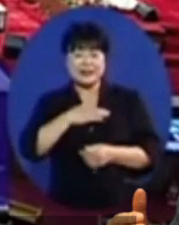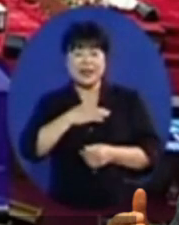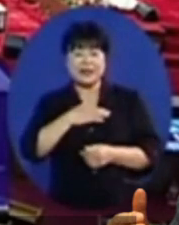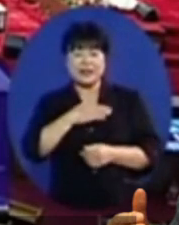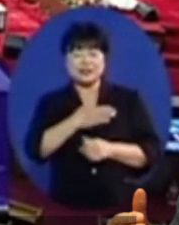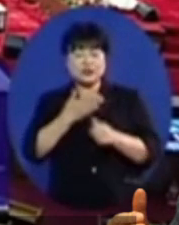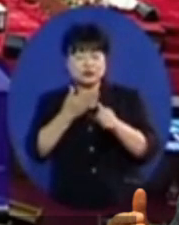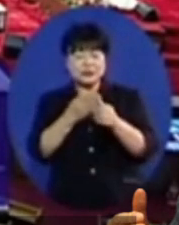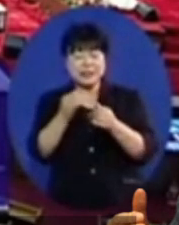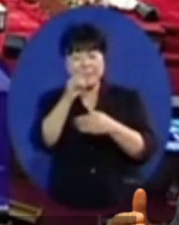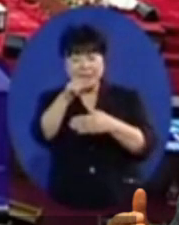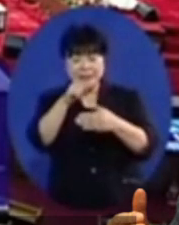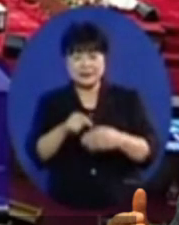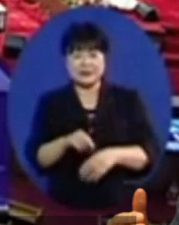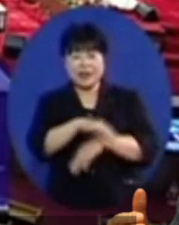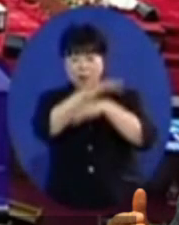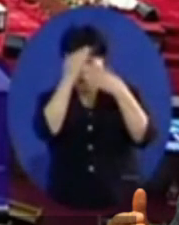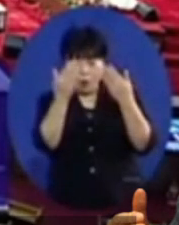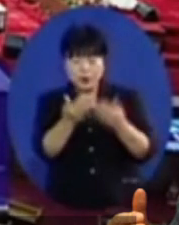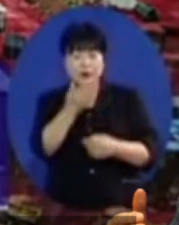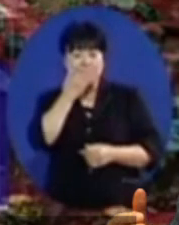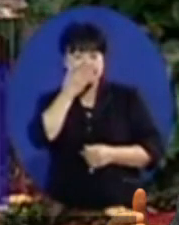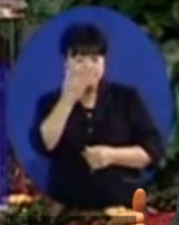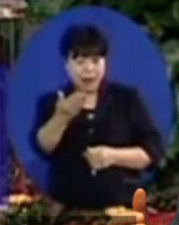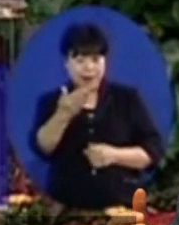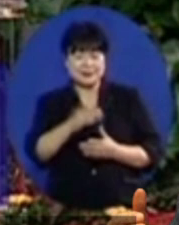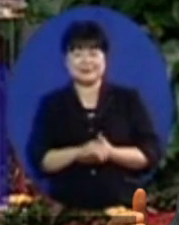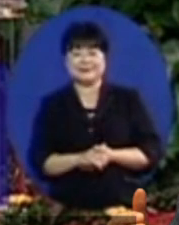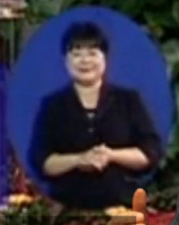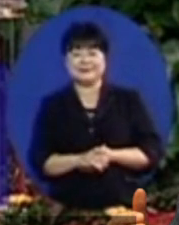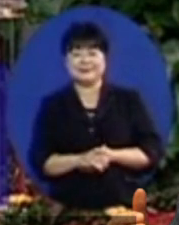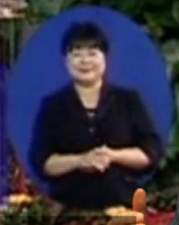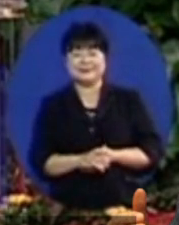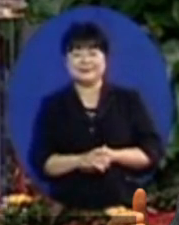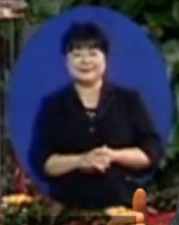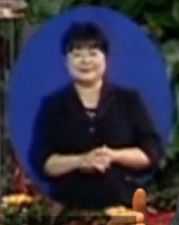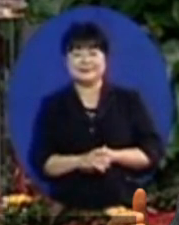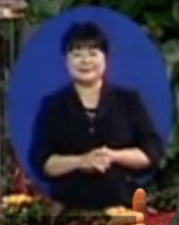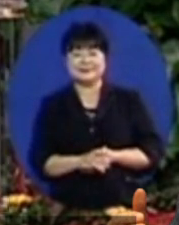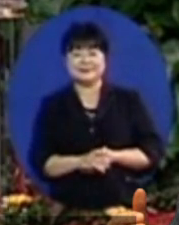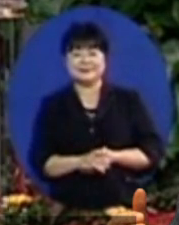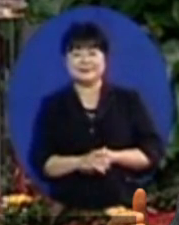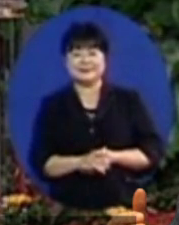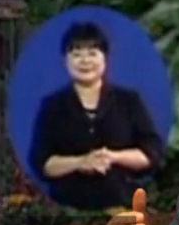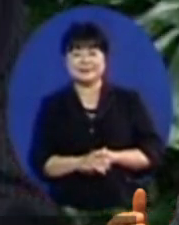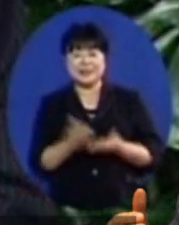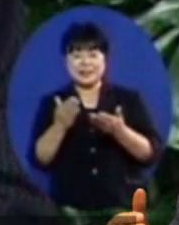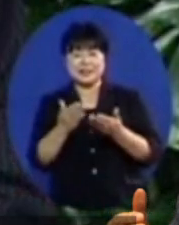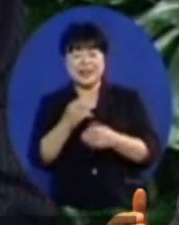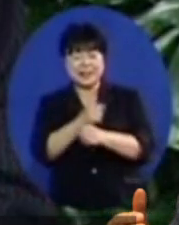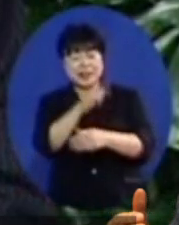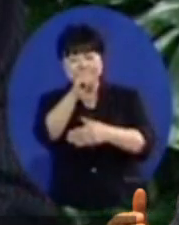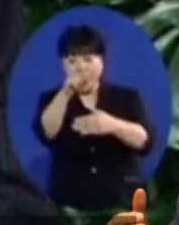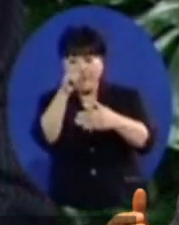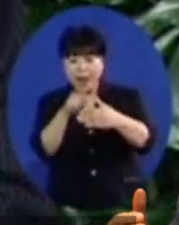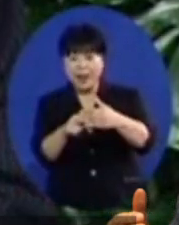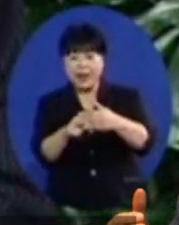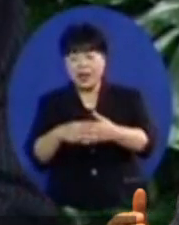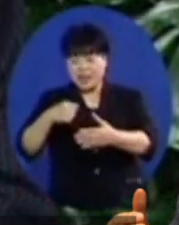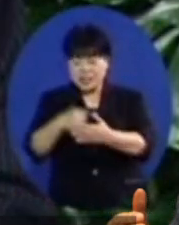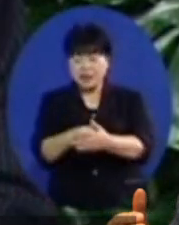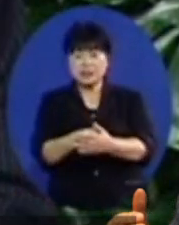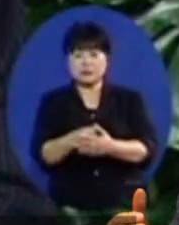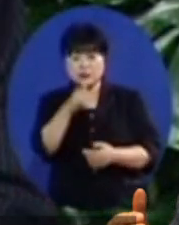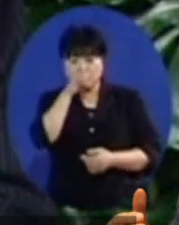능력 주시는 자 안에서 내가 모든 것을 할 수 있느니라. 뭐 일을 하겠다는 마음에 결심과